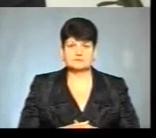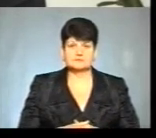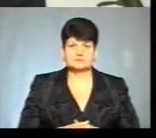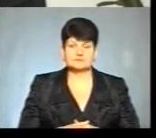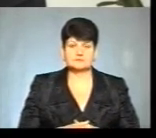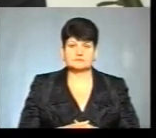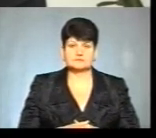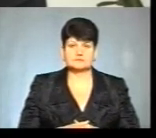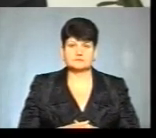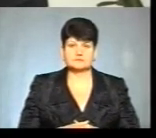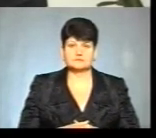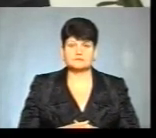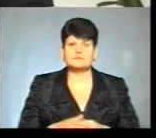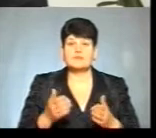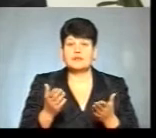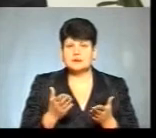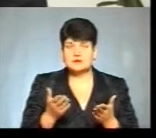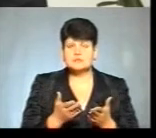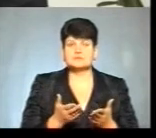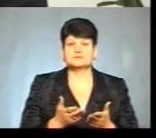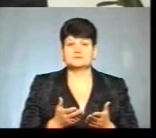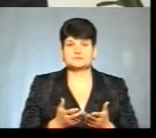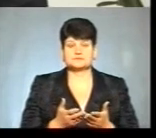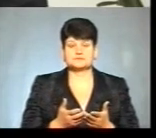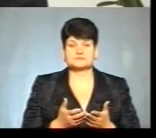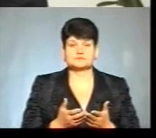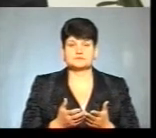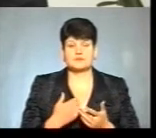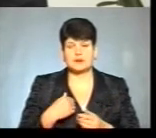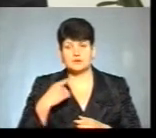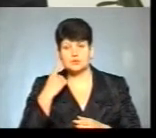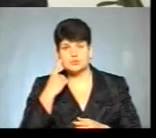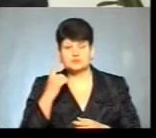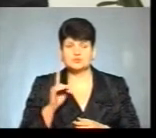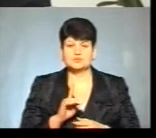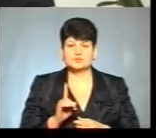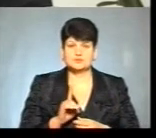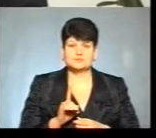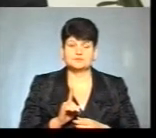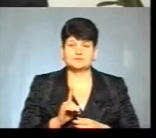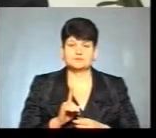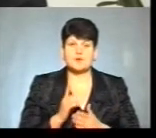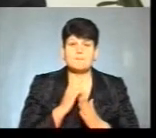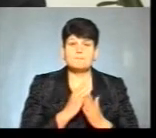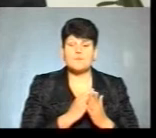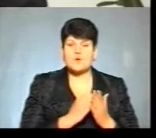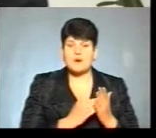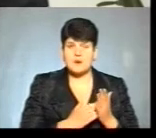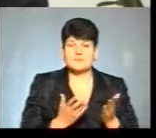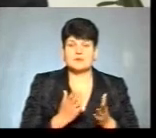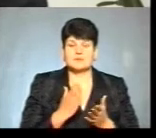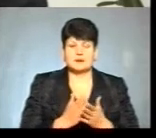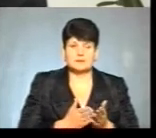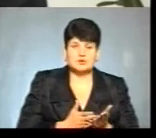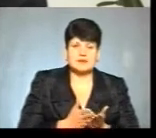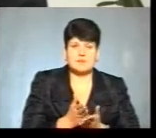і десь безпосередньо, я думаю, що, скажімо, програми, які би мали бути направлені